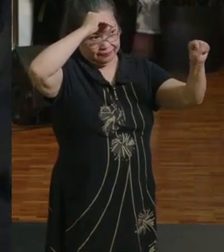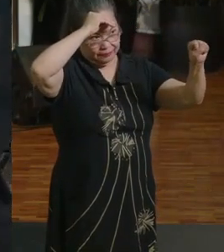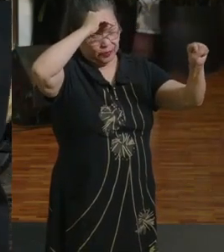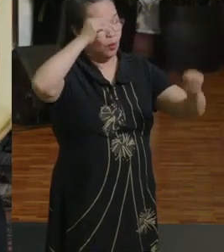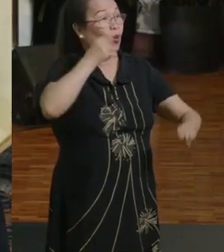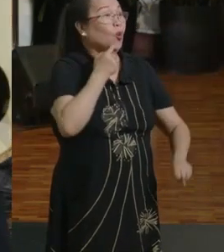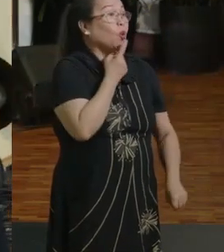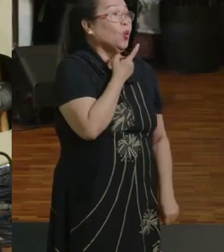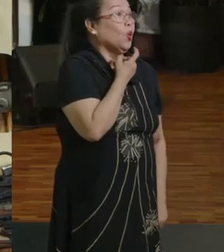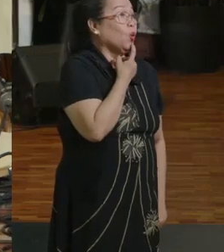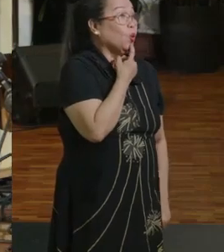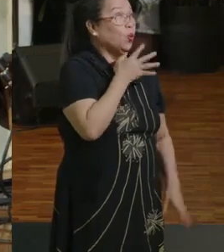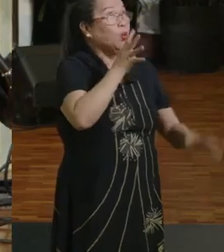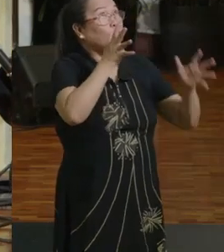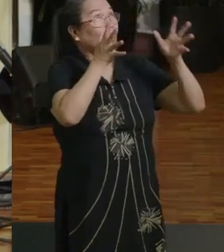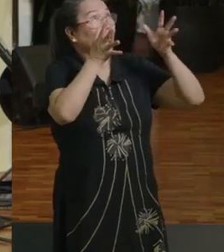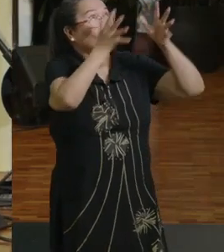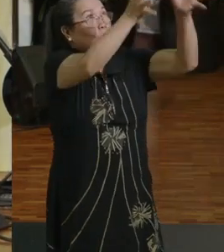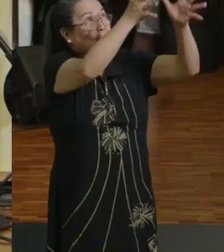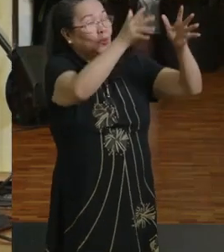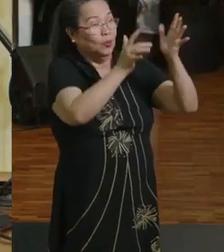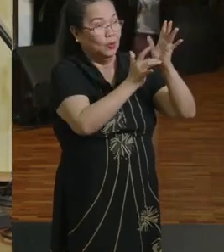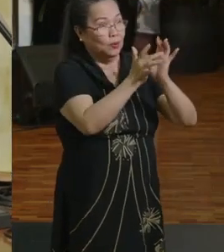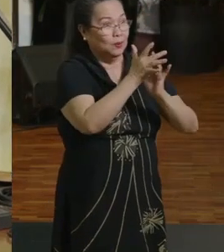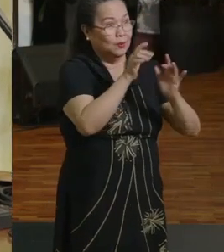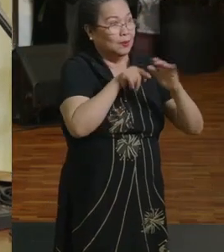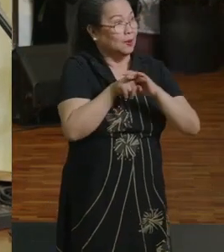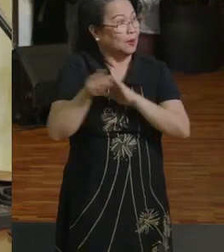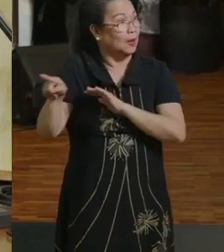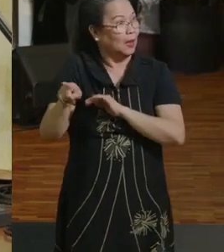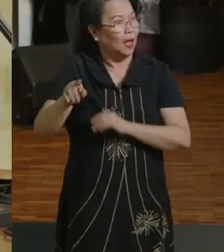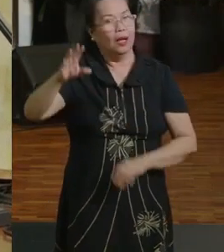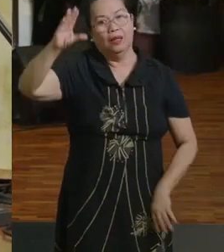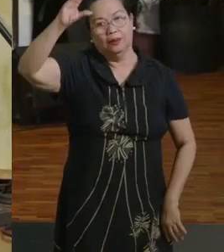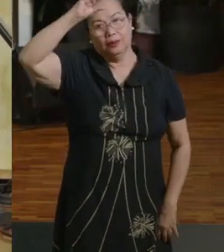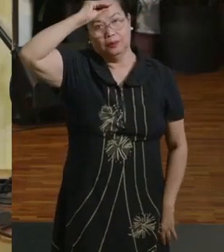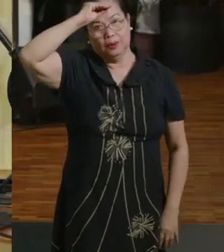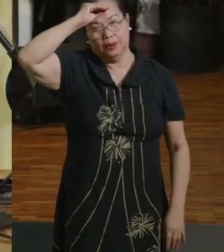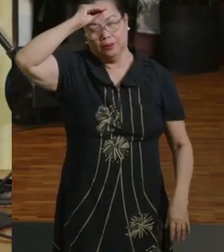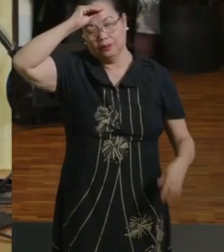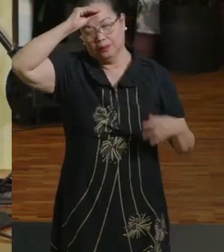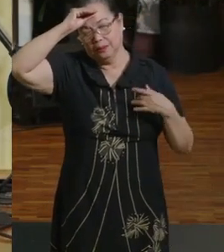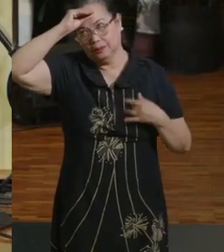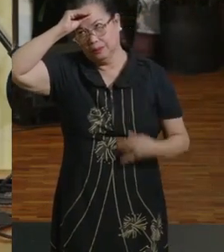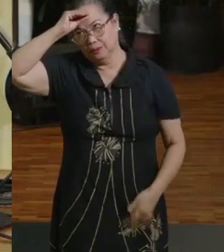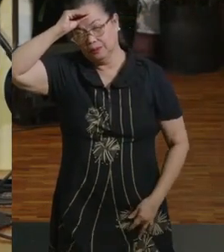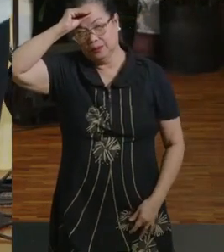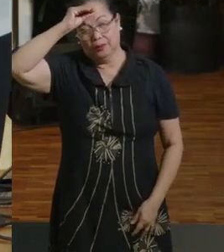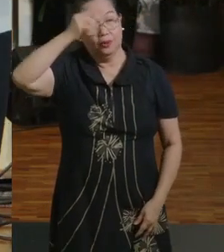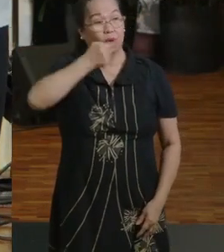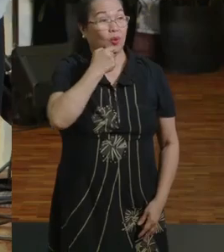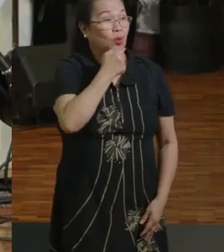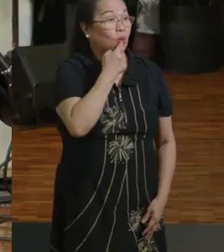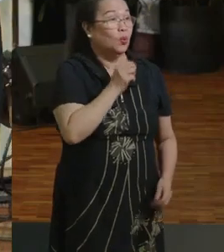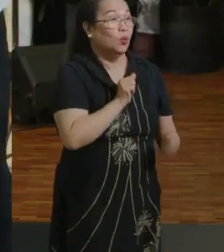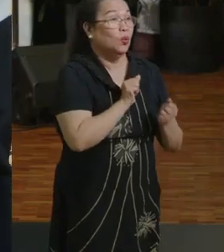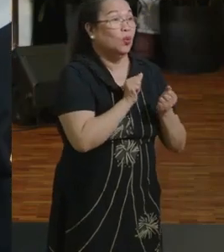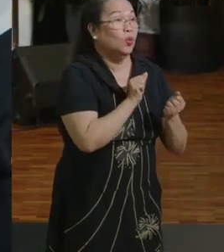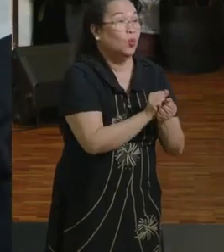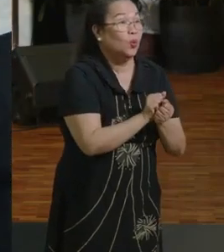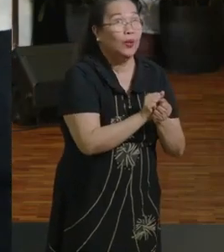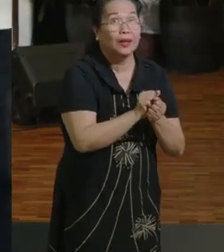Sino ang nang-iwan sa Kanya? Mga lalaki. Pero sino ang kasama hanggang